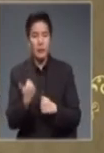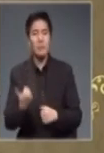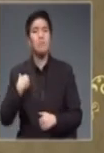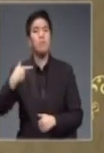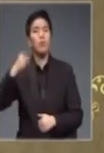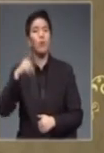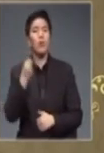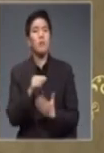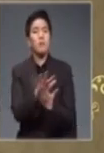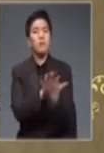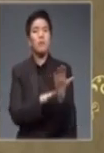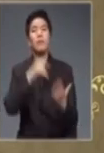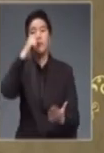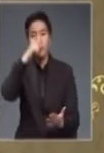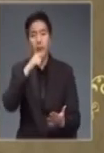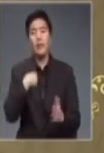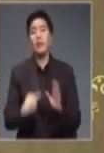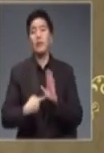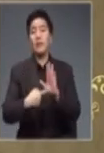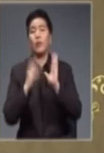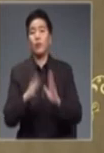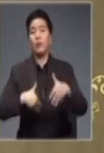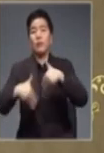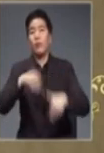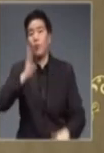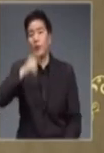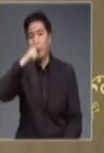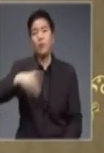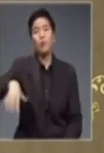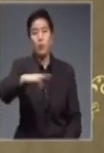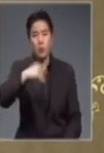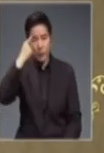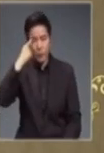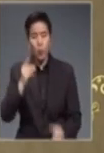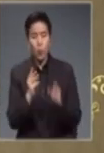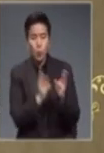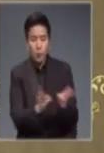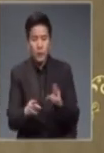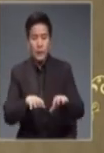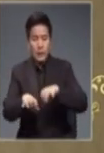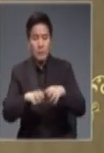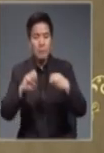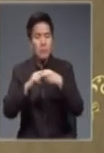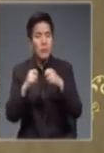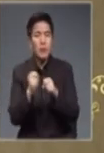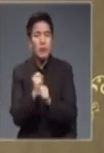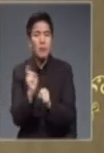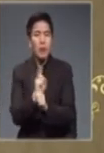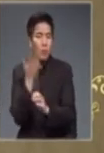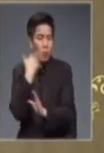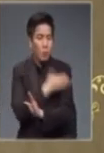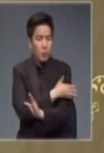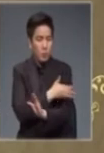ย้ายฐานการลงทุนไปในประเทศที่มีสิทธิประโยชน์มากกว่าหรือมีค่าแรงน้อยกว่าทำนองนี้นะครับอีกทั้งก็มีการแ